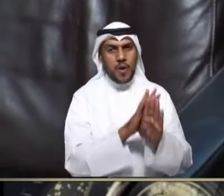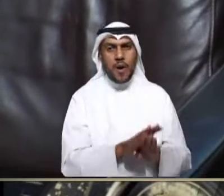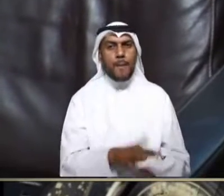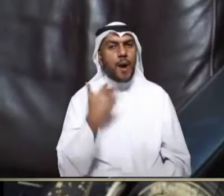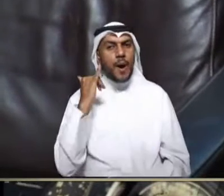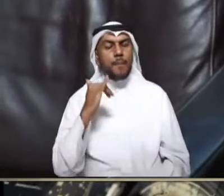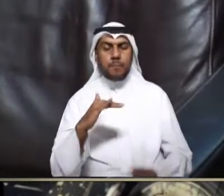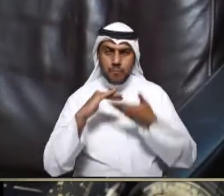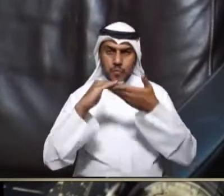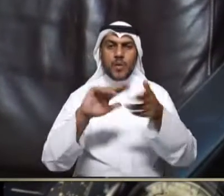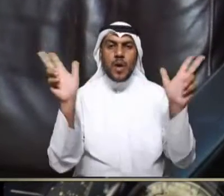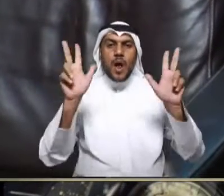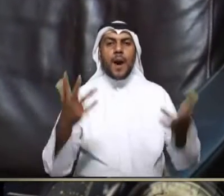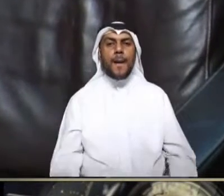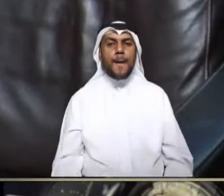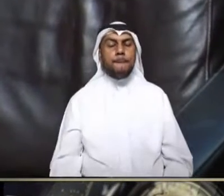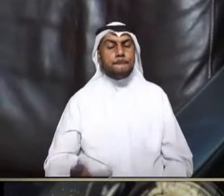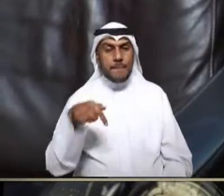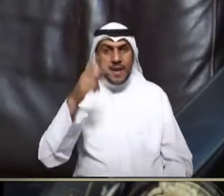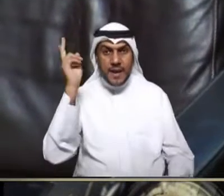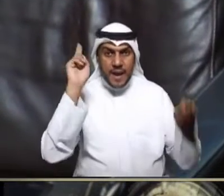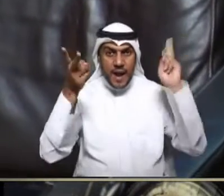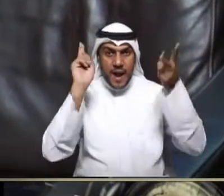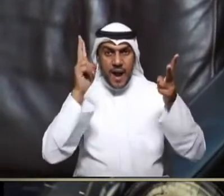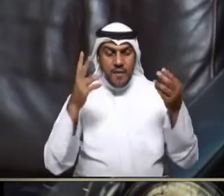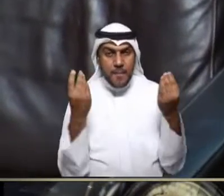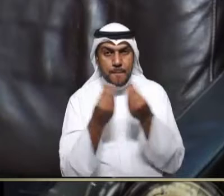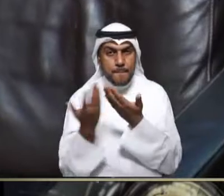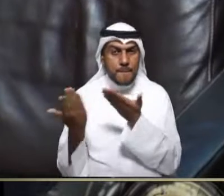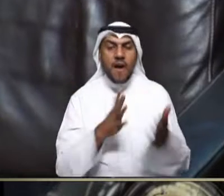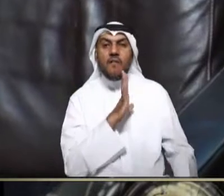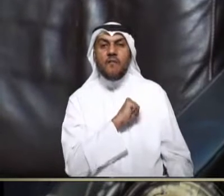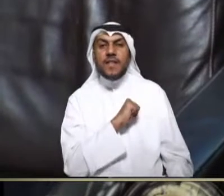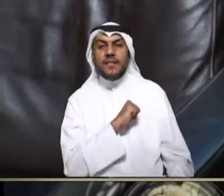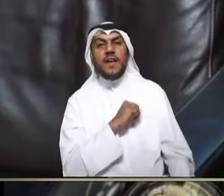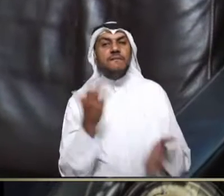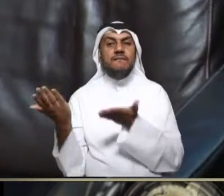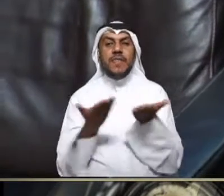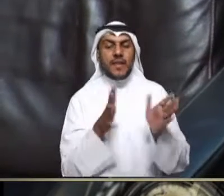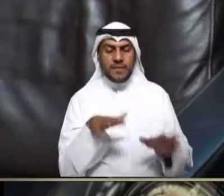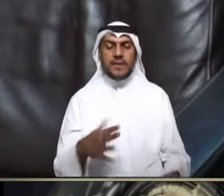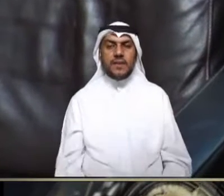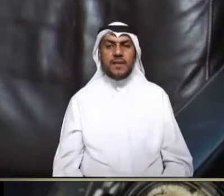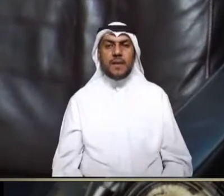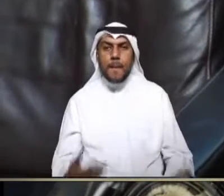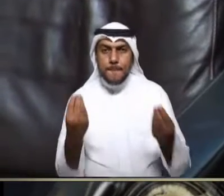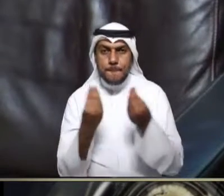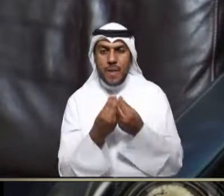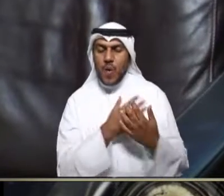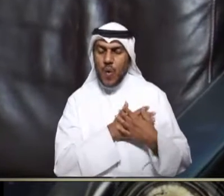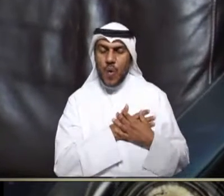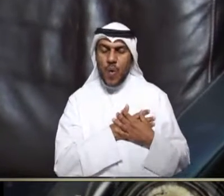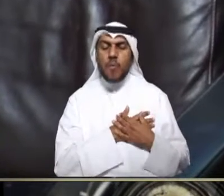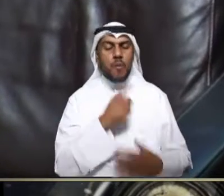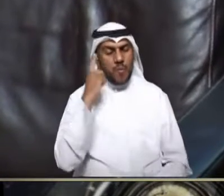العربي، وكيف إذا كانت هذه الاحتفالية ضيف شرفها دولة فلسطين الحبيبة والتي تحظى